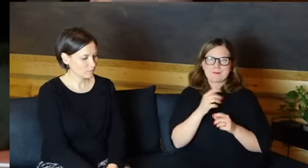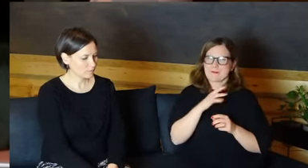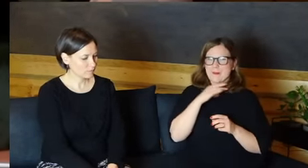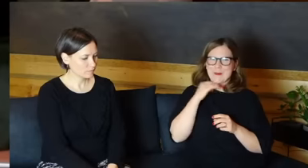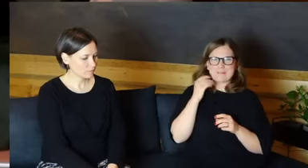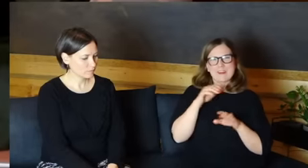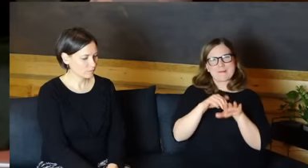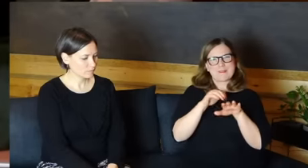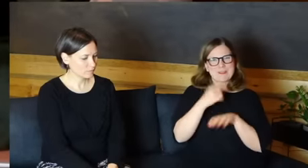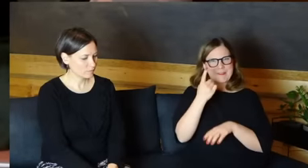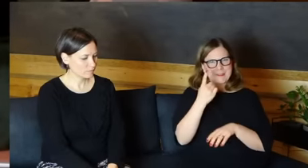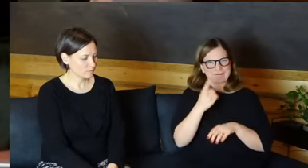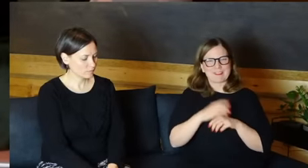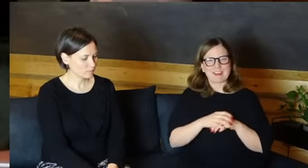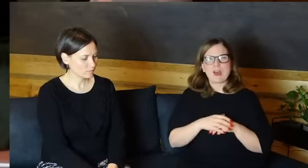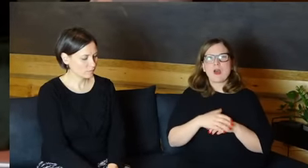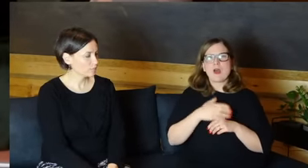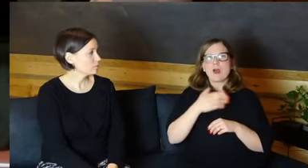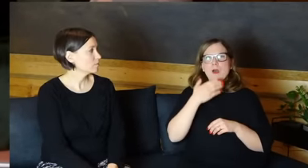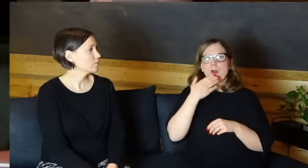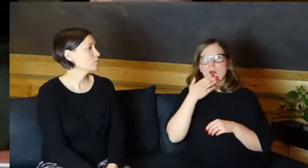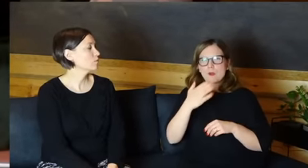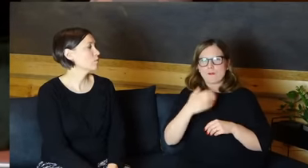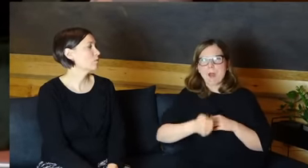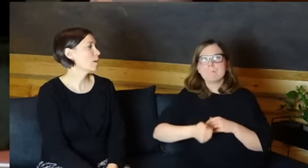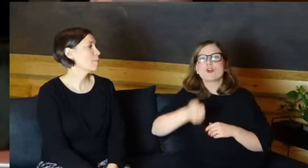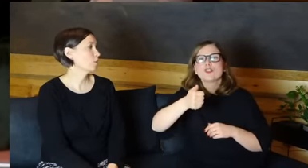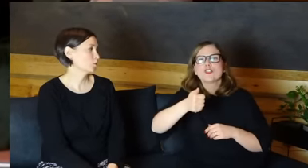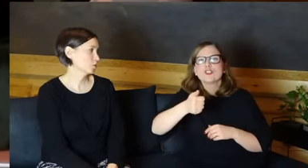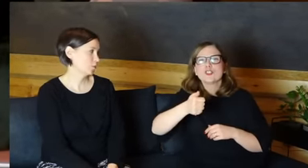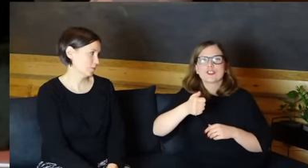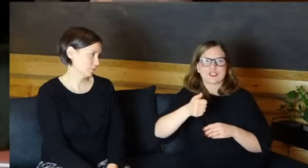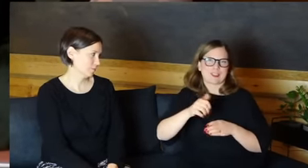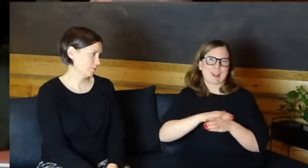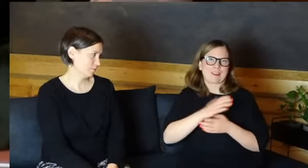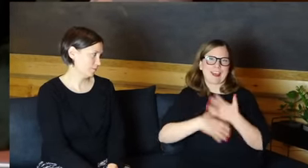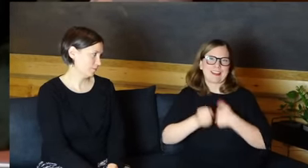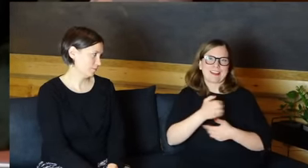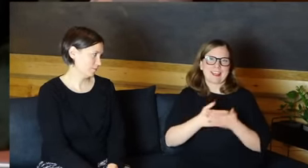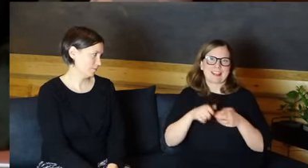mainio tämmöinen kommentti, että hyvä boss. Ja